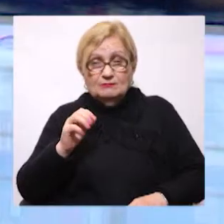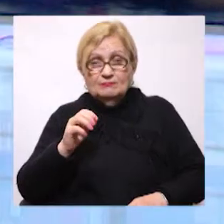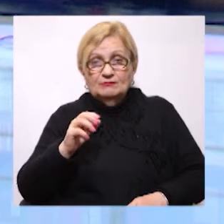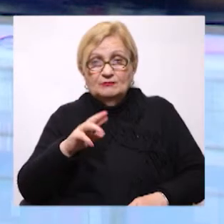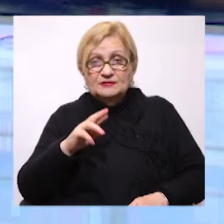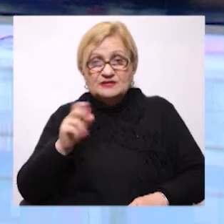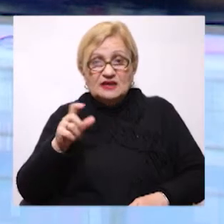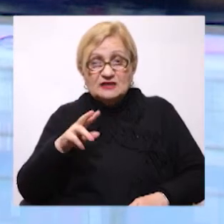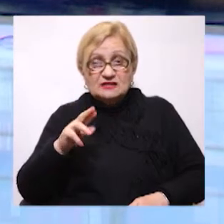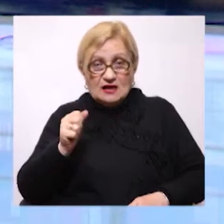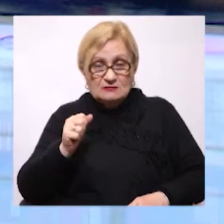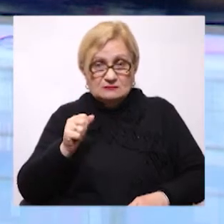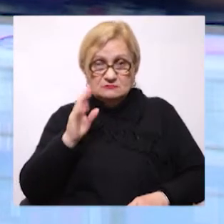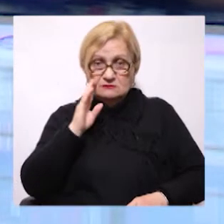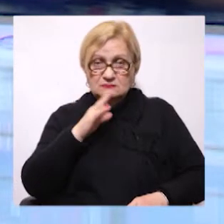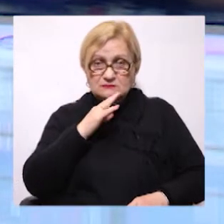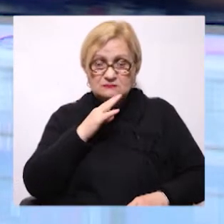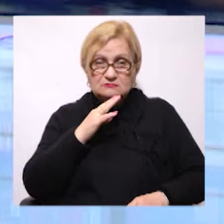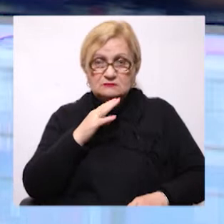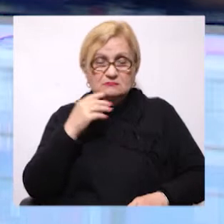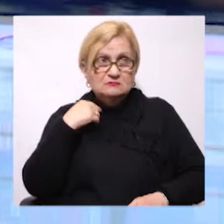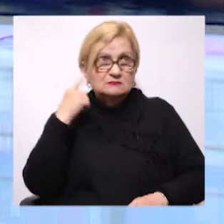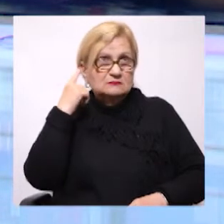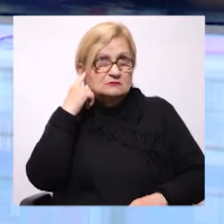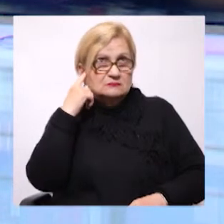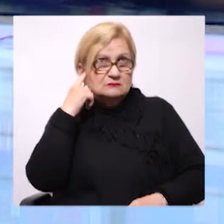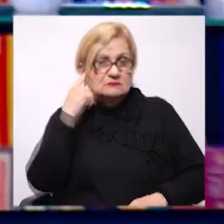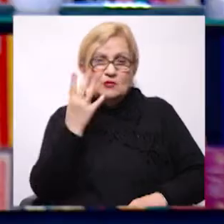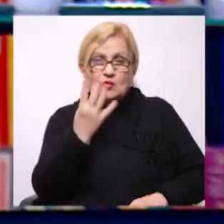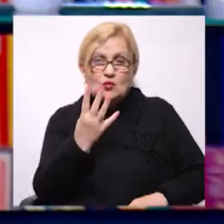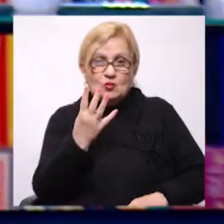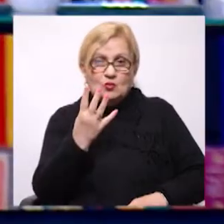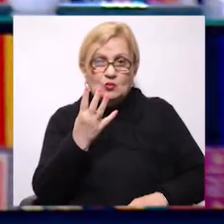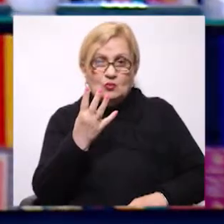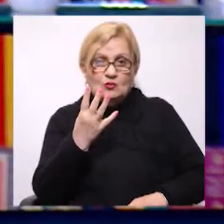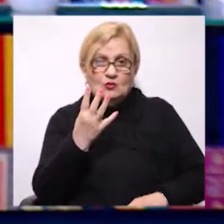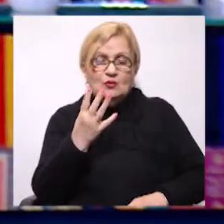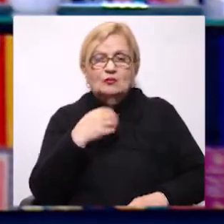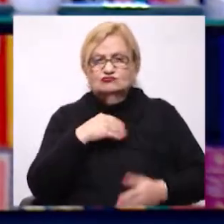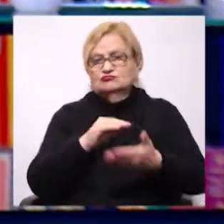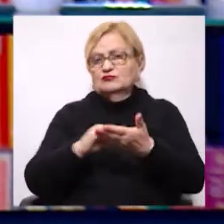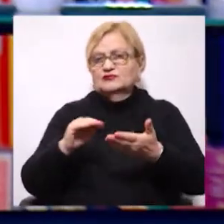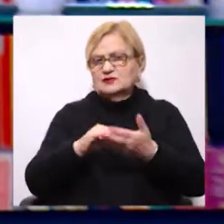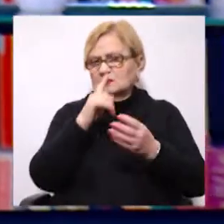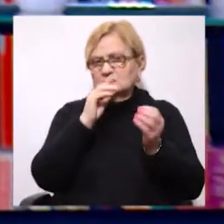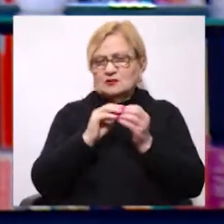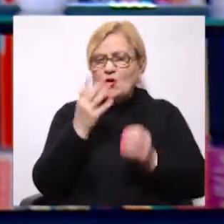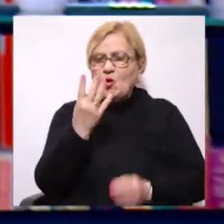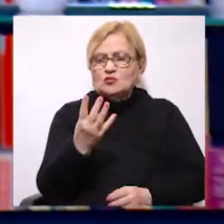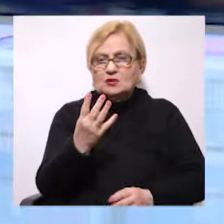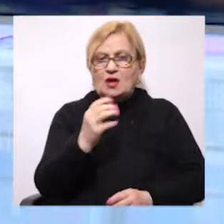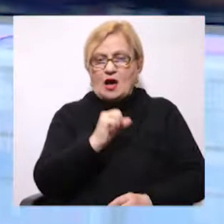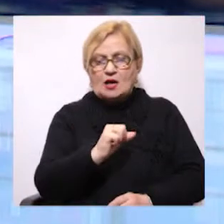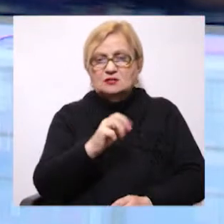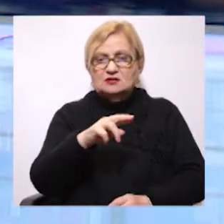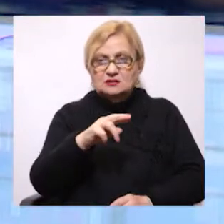ავიღოთ, ან ნებისმიერი სხვა სიტყვა. გვესმის 400 და გრაფიკულადაც 400-ს გამოვსახავთ. მას